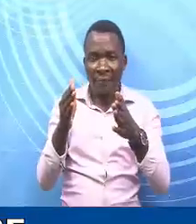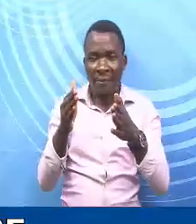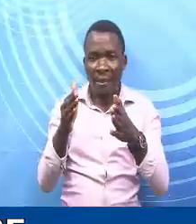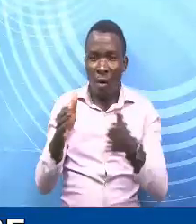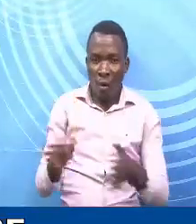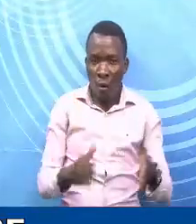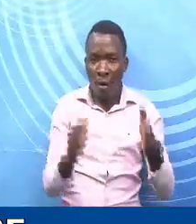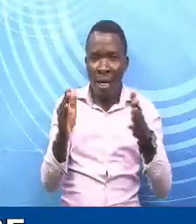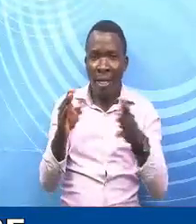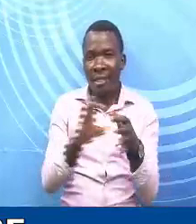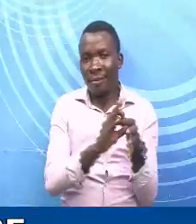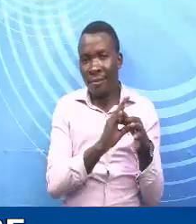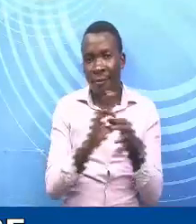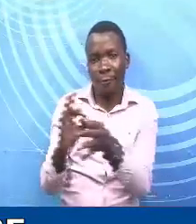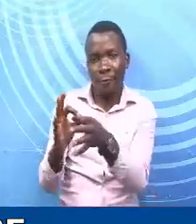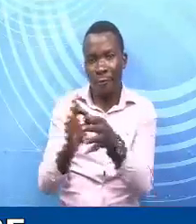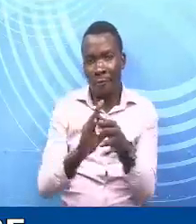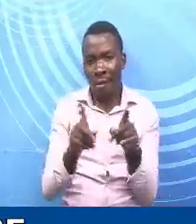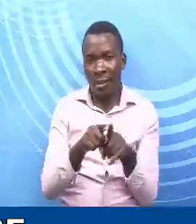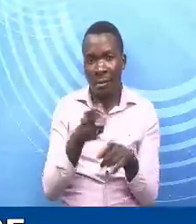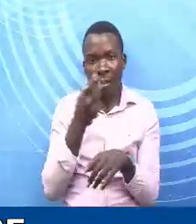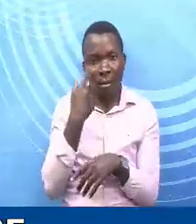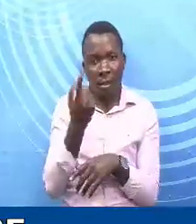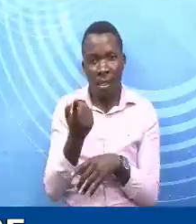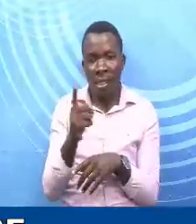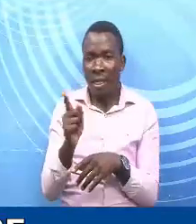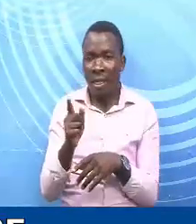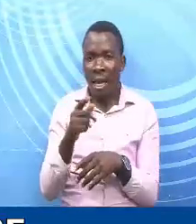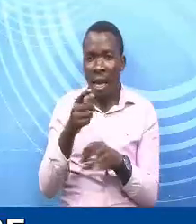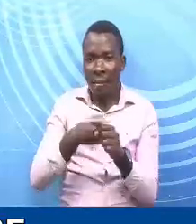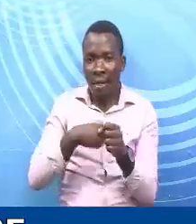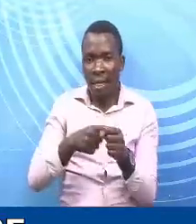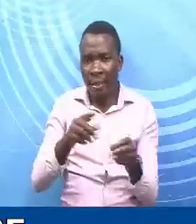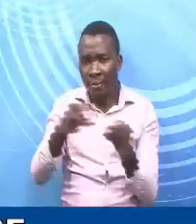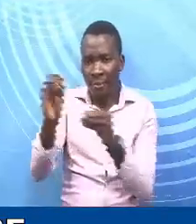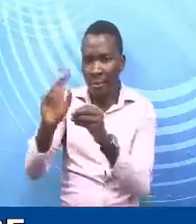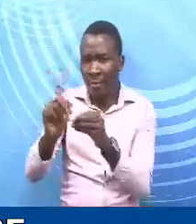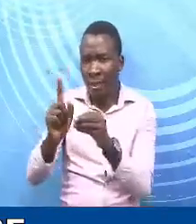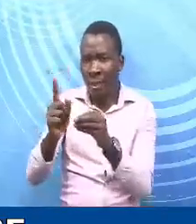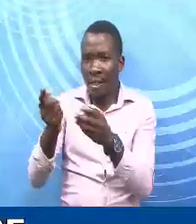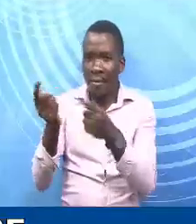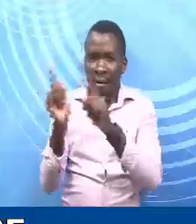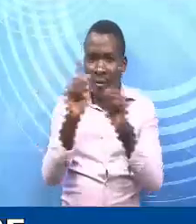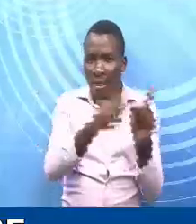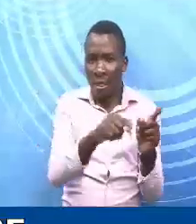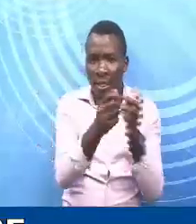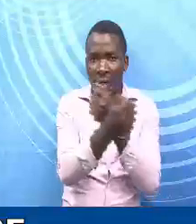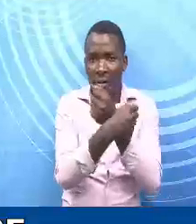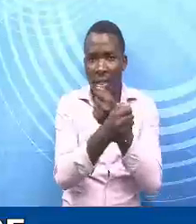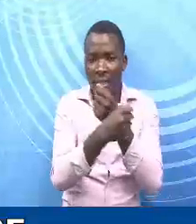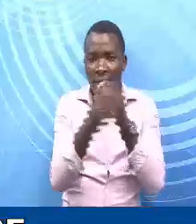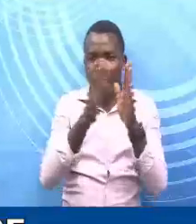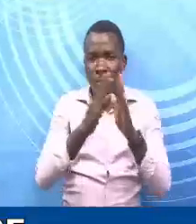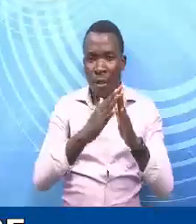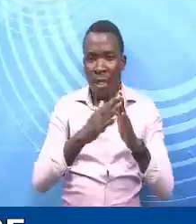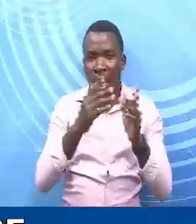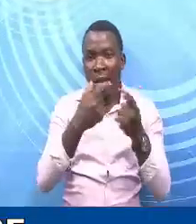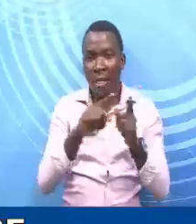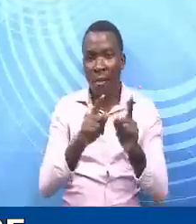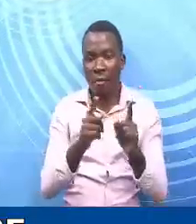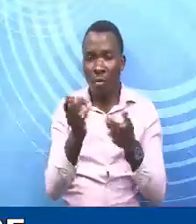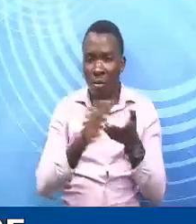umuhanda turahahirana ngo uri kureba ndabira ibicambuka ngo bije hirya guri kumanuka bije bikuje igisenyi, kandi ubundi byanyuraga n'ubwo igisenyi n'ubwo